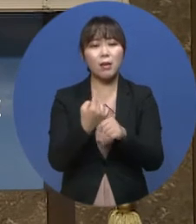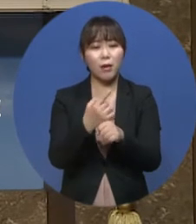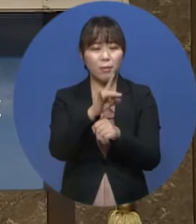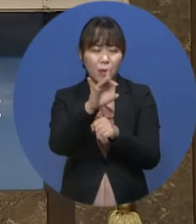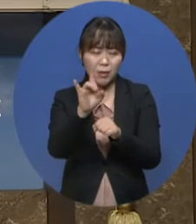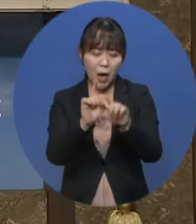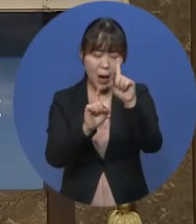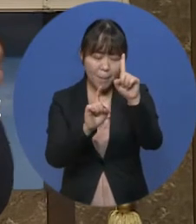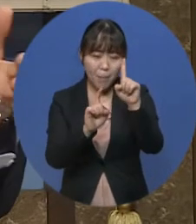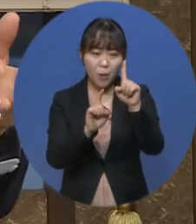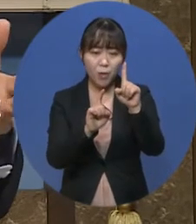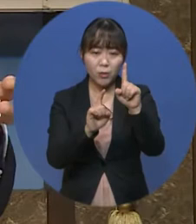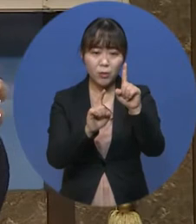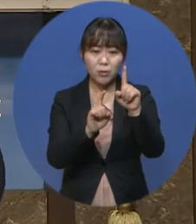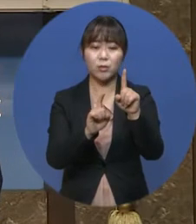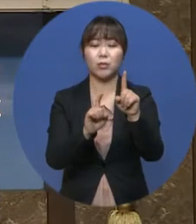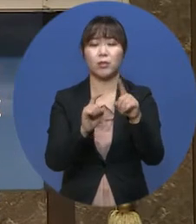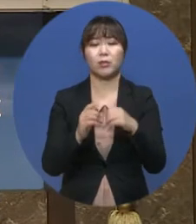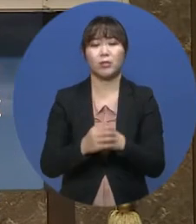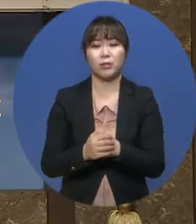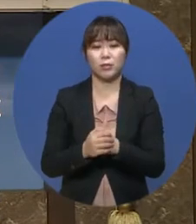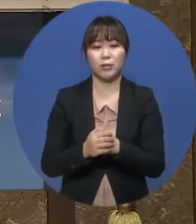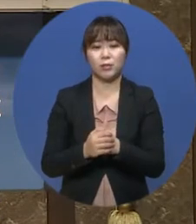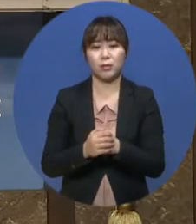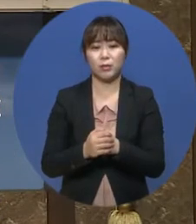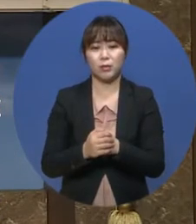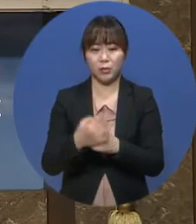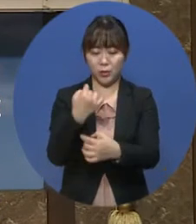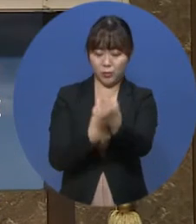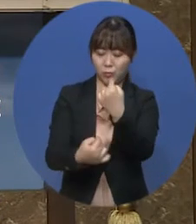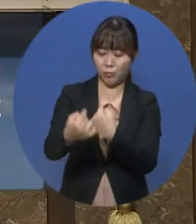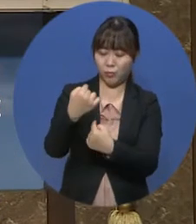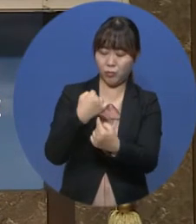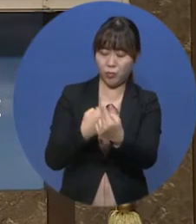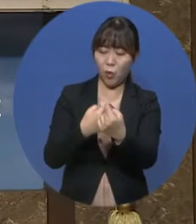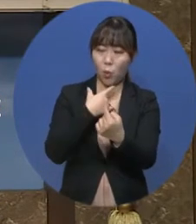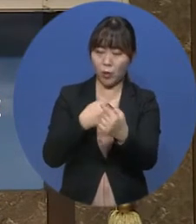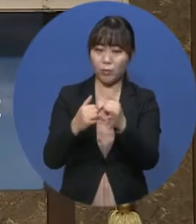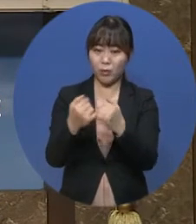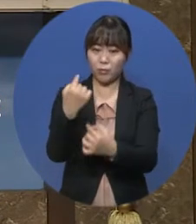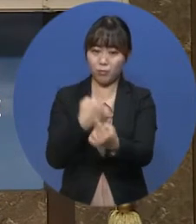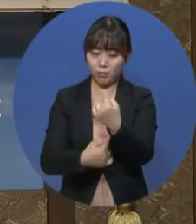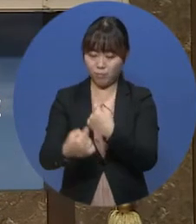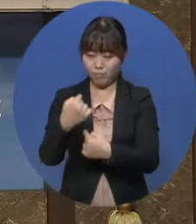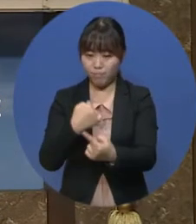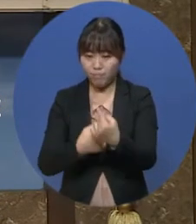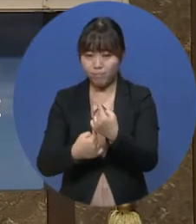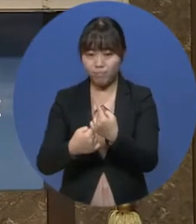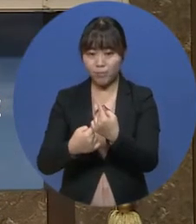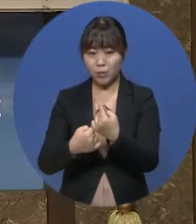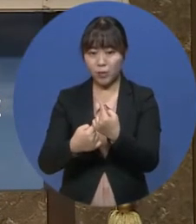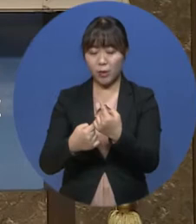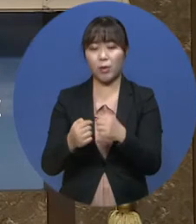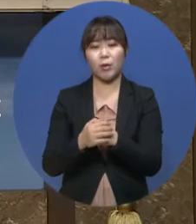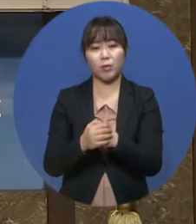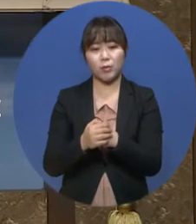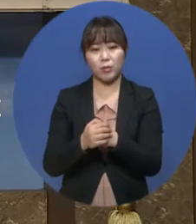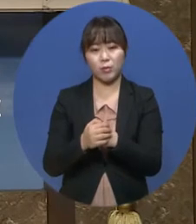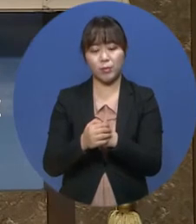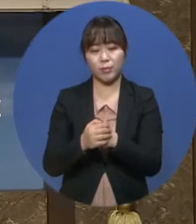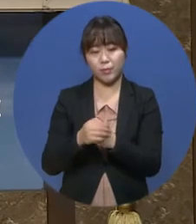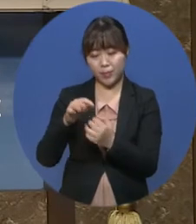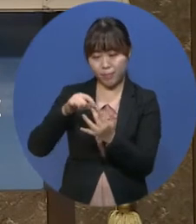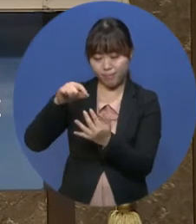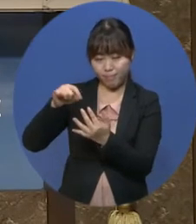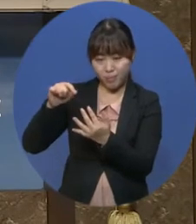한 번씩 그 이렇게 받아서 내시 원하신 시원해 가다가 지원을 받아서 이제 선정을